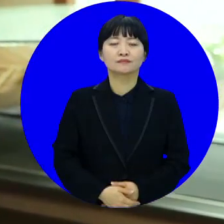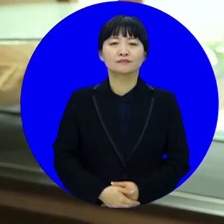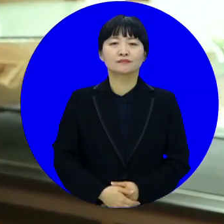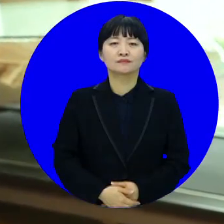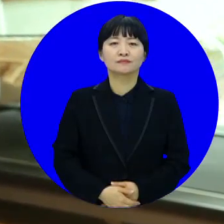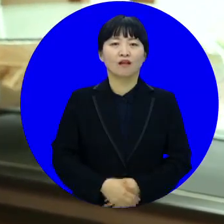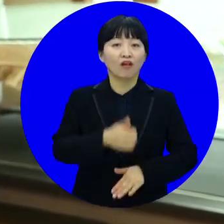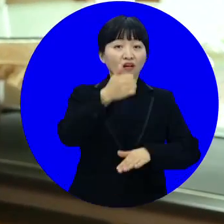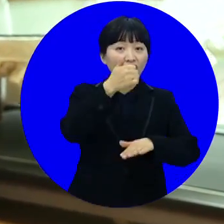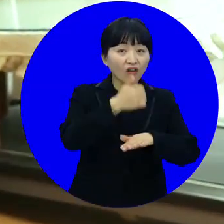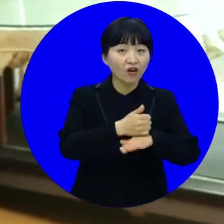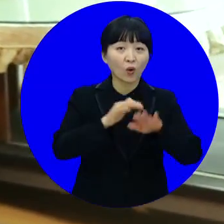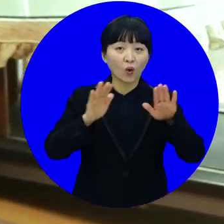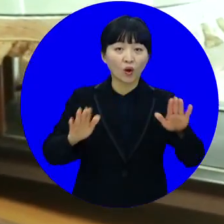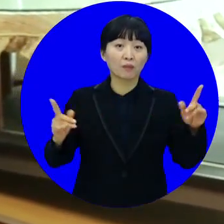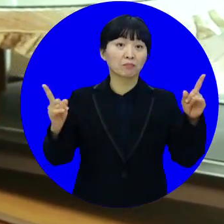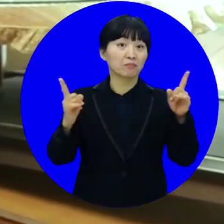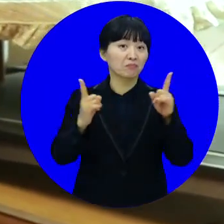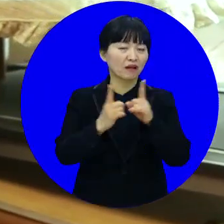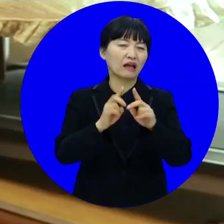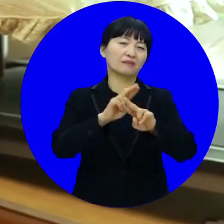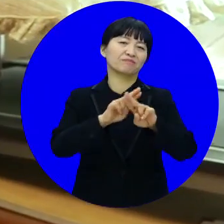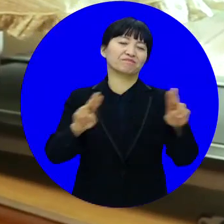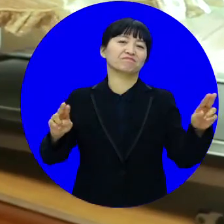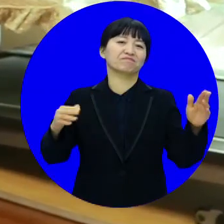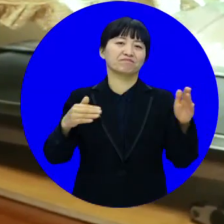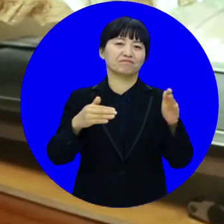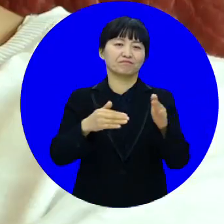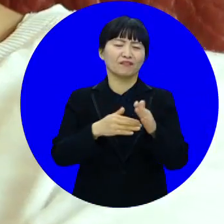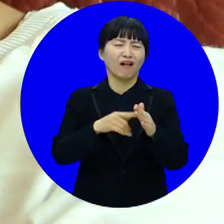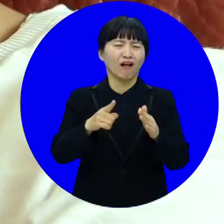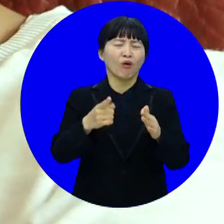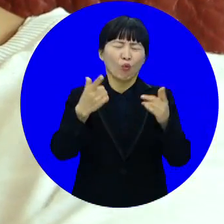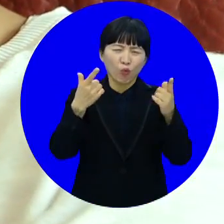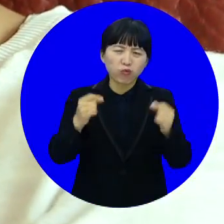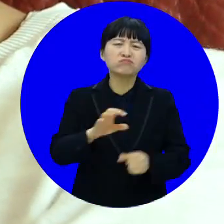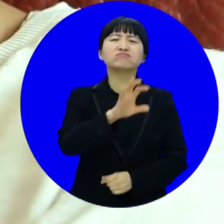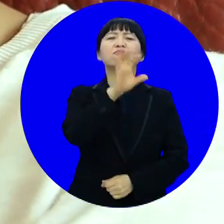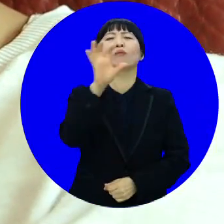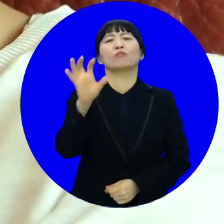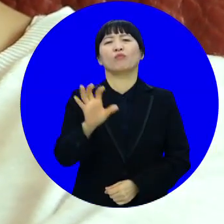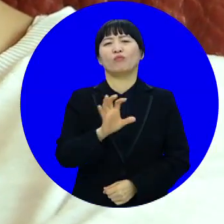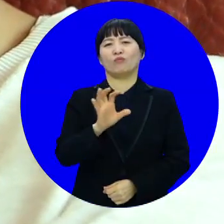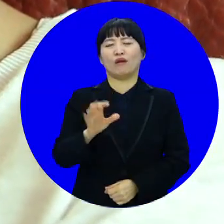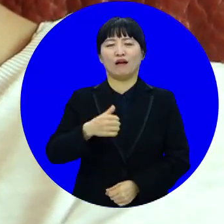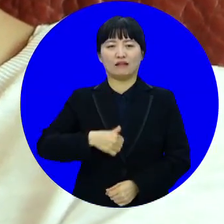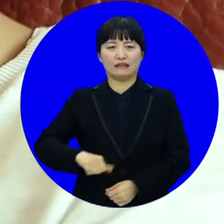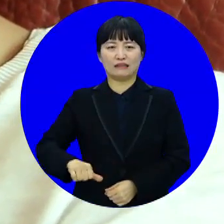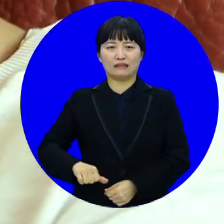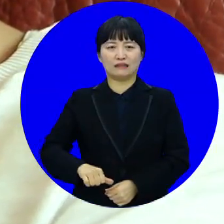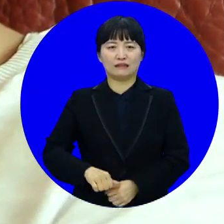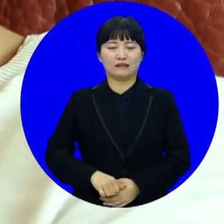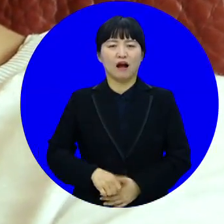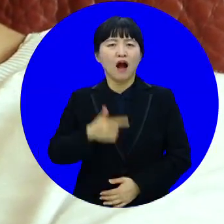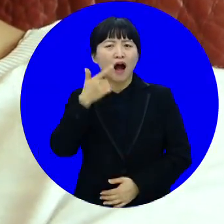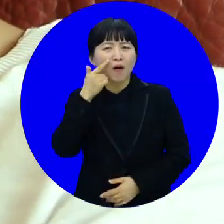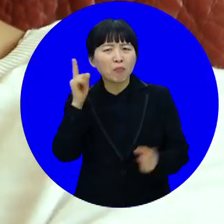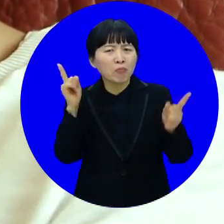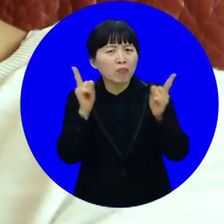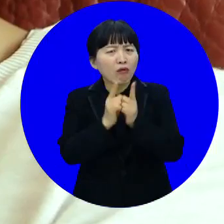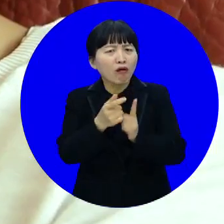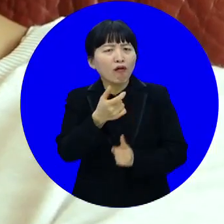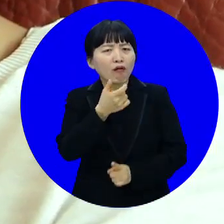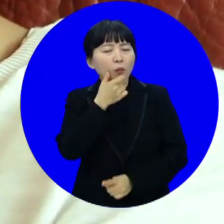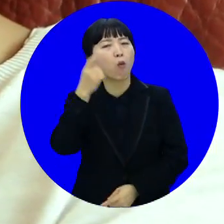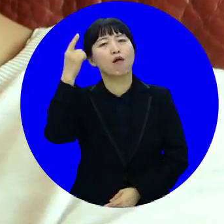결국 오늘 면접 교섭은 취소되었는데요. 이런 일이 자주 있는 지훈이 왜 아빠와의 만남을 거부하는